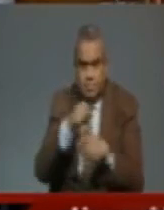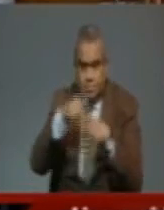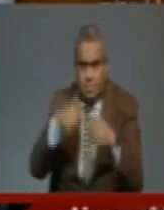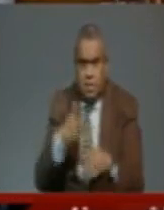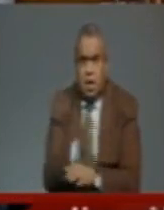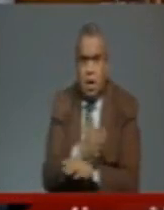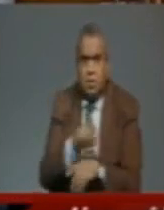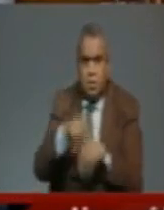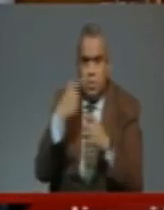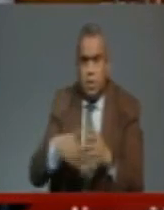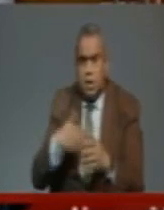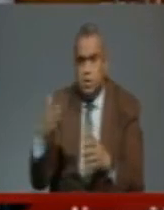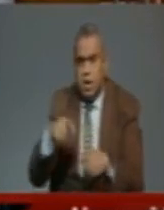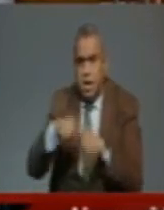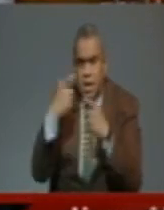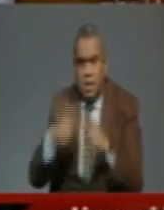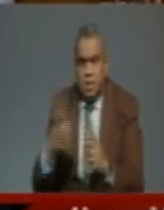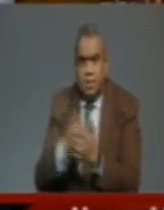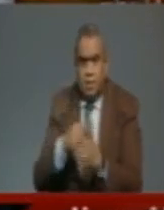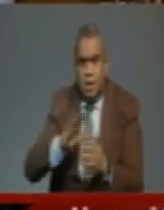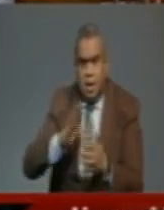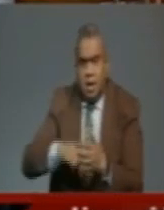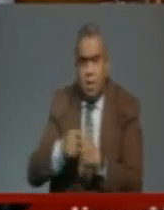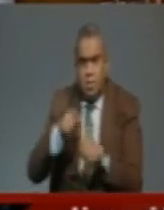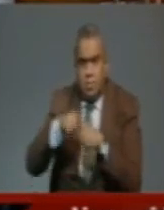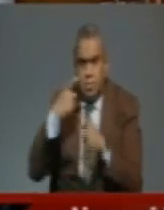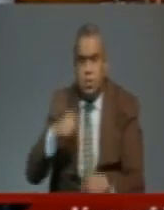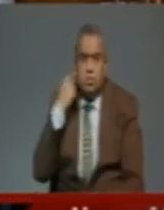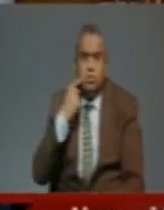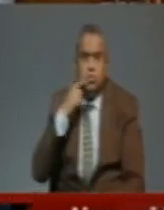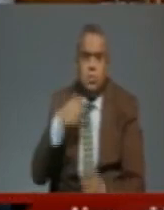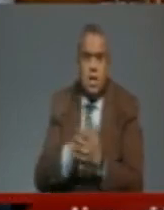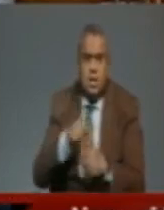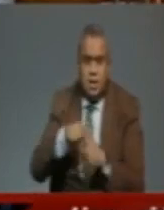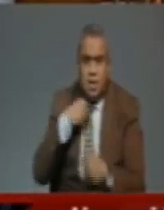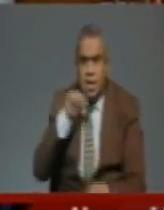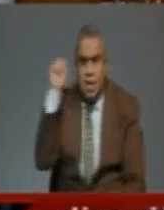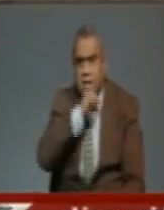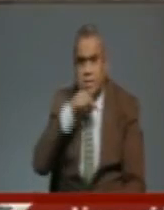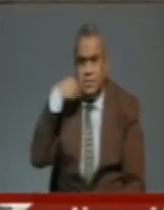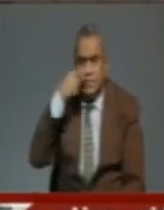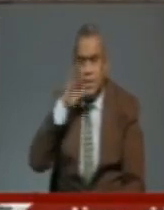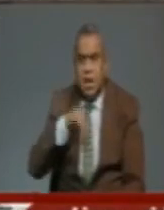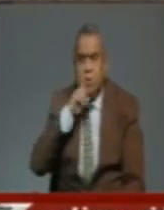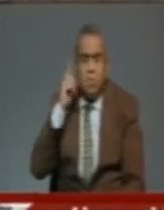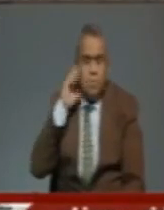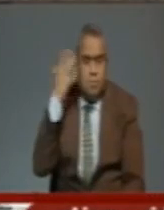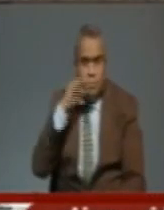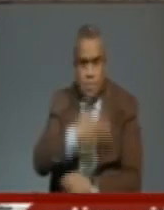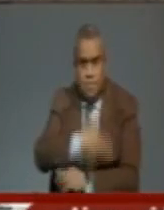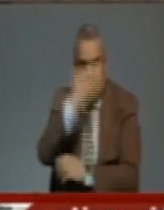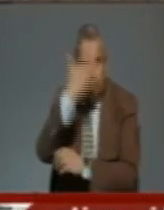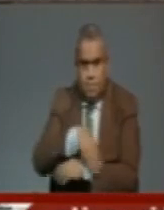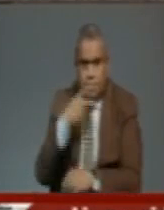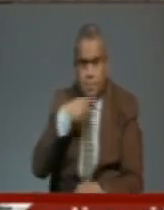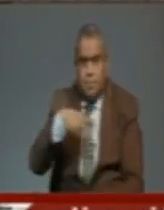والحدود الشرقيه وعلى الحدود الجنوبيه مع السودان الشقيق. ميناء السلوم البري اكبر ميناء في مصر، مساحته 286